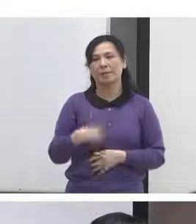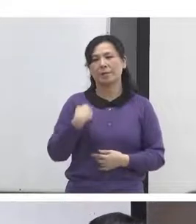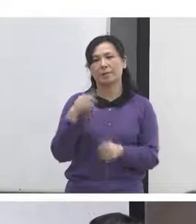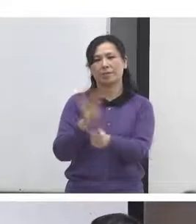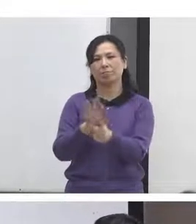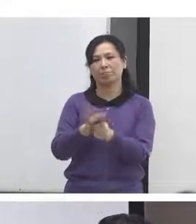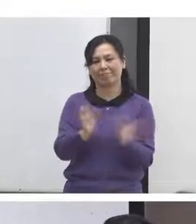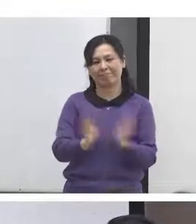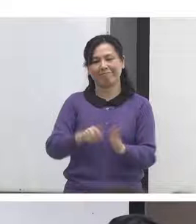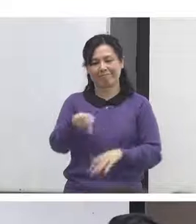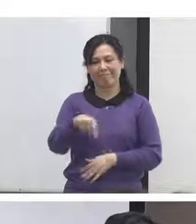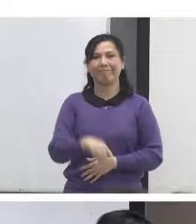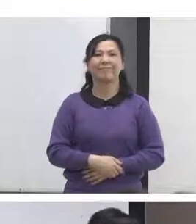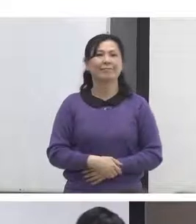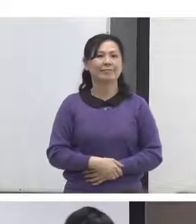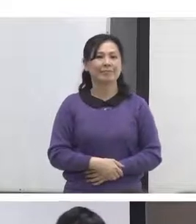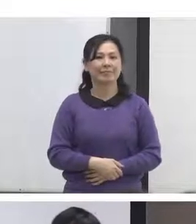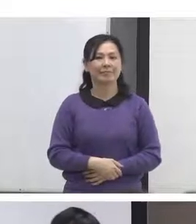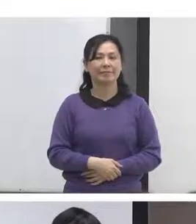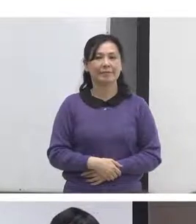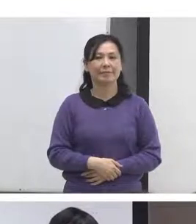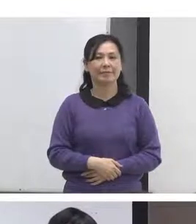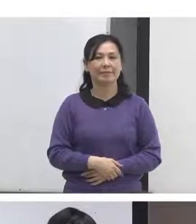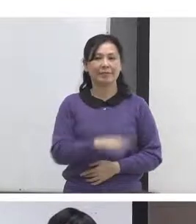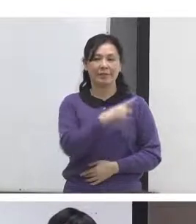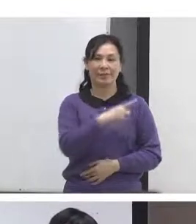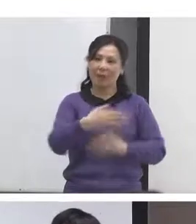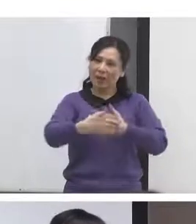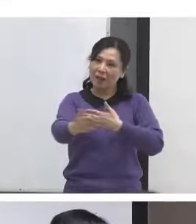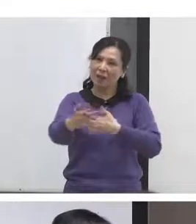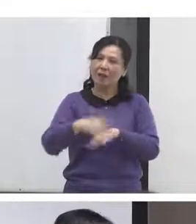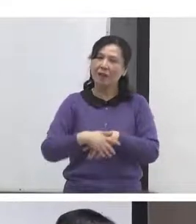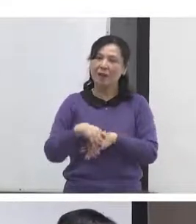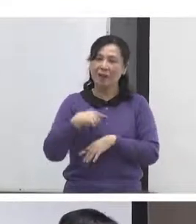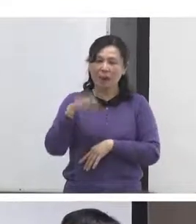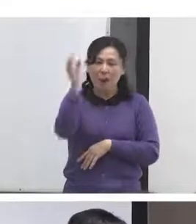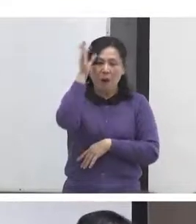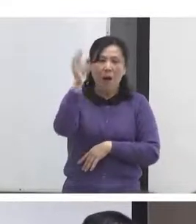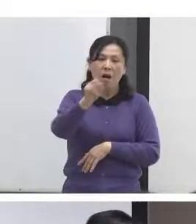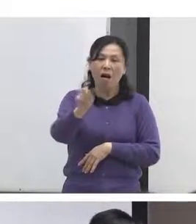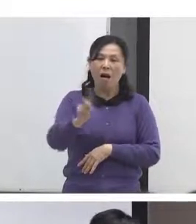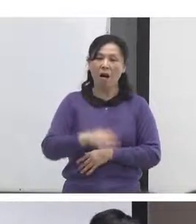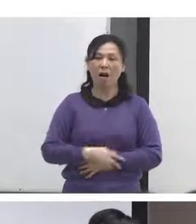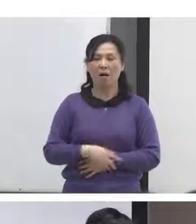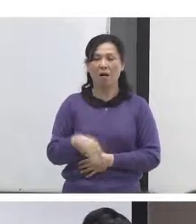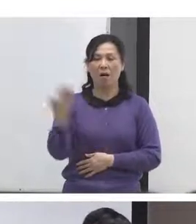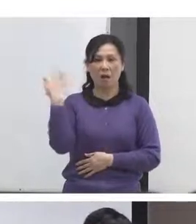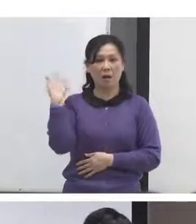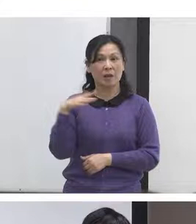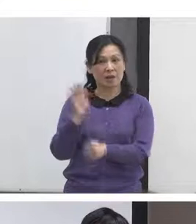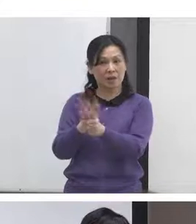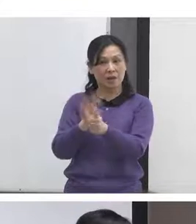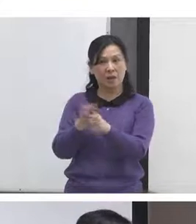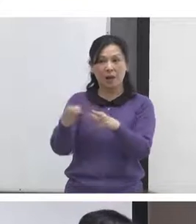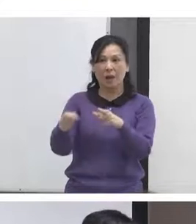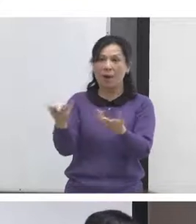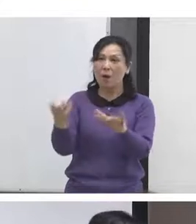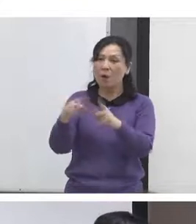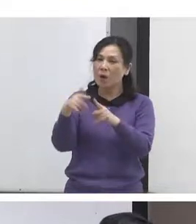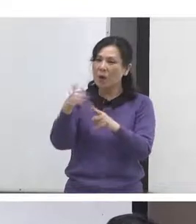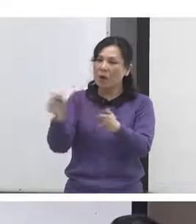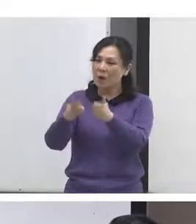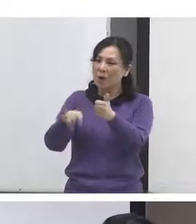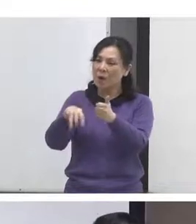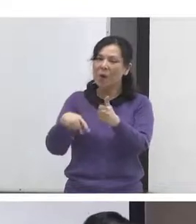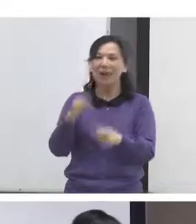手机号码。那其实这个整个的过程中，让我得到的心得就是，我以前在去帮公务员培训的时候，我很喜欢